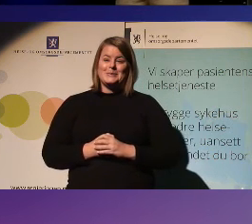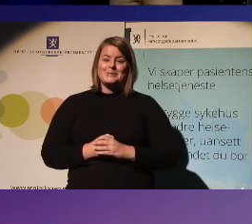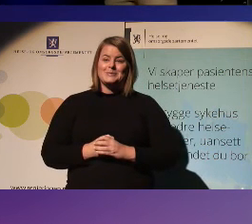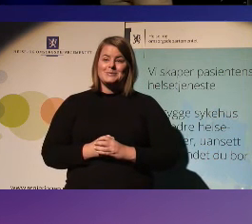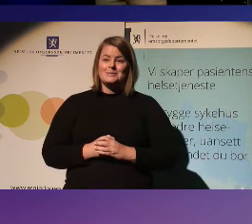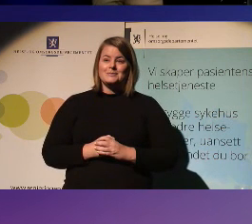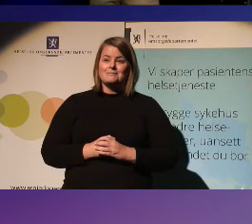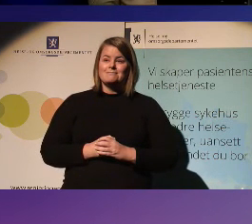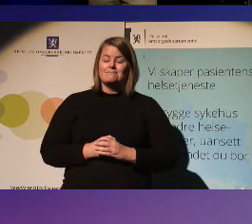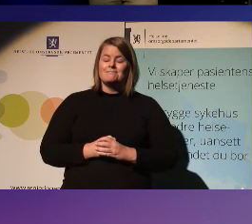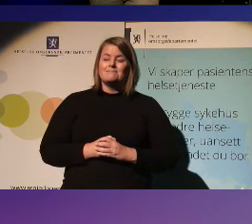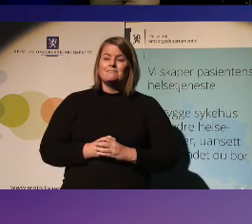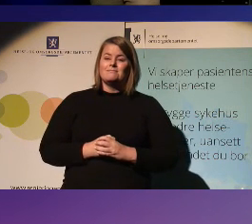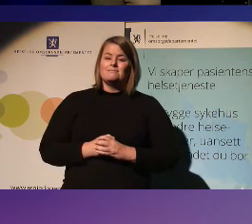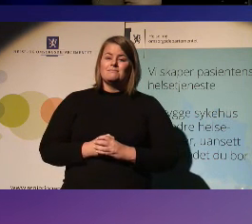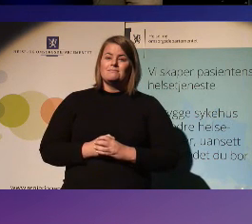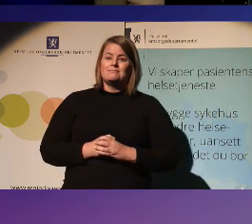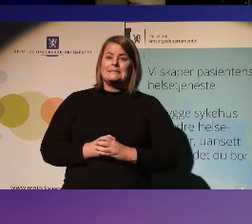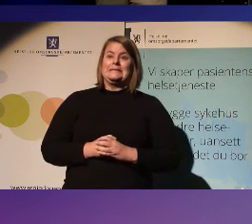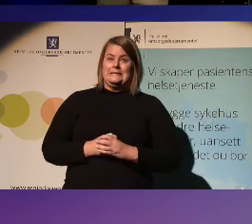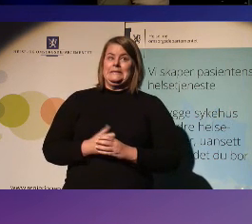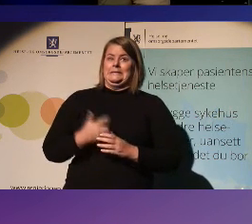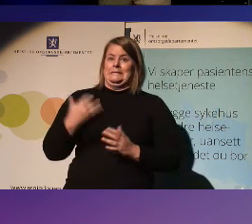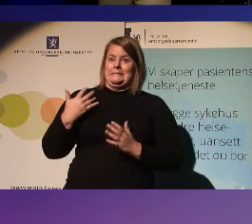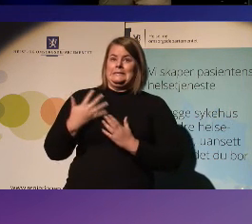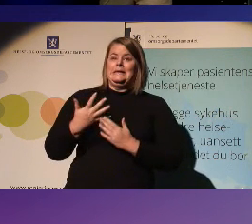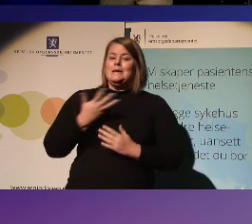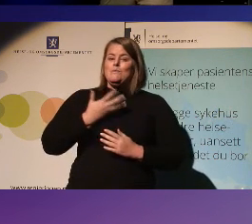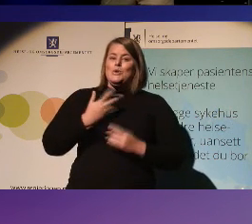Og så har vi også litt kontroverser rundt kanskje